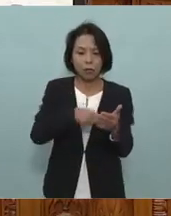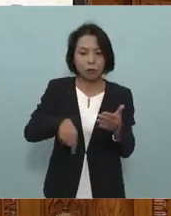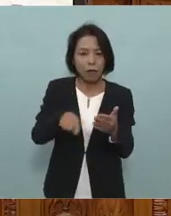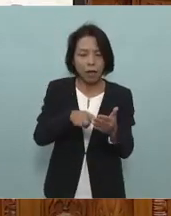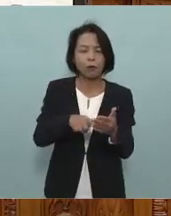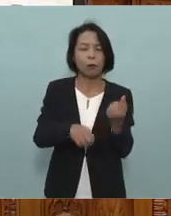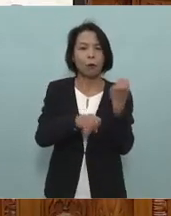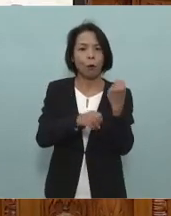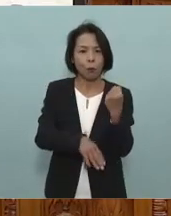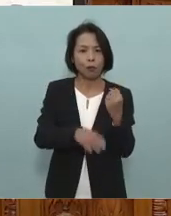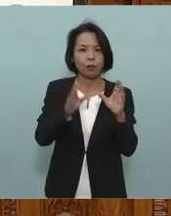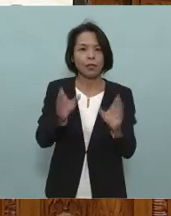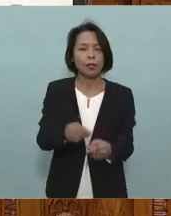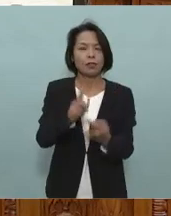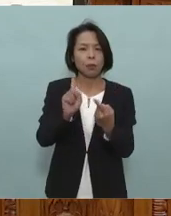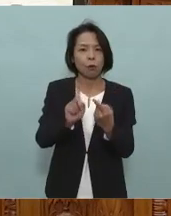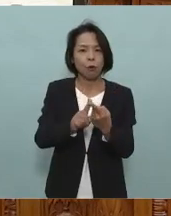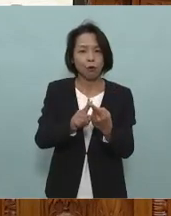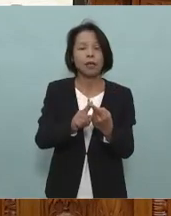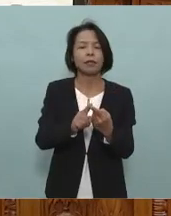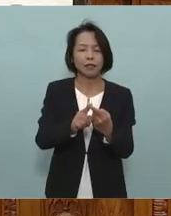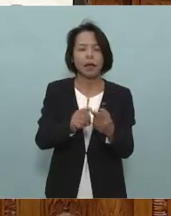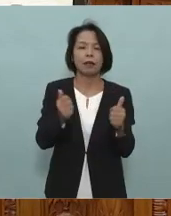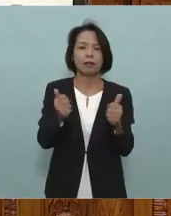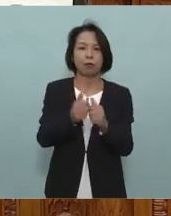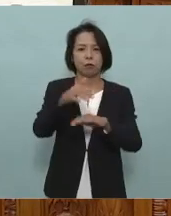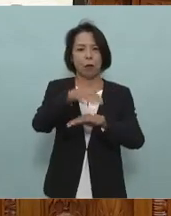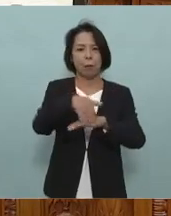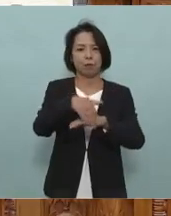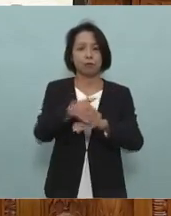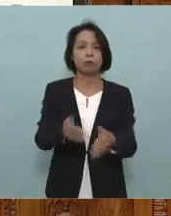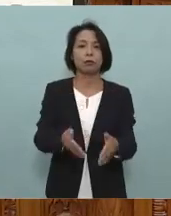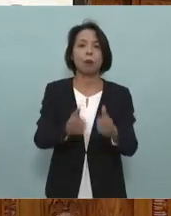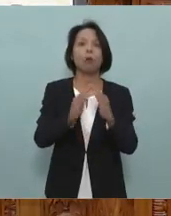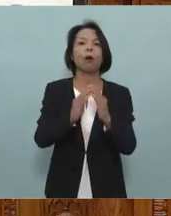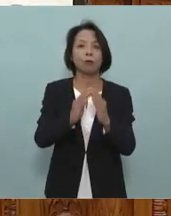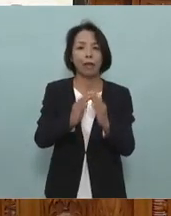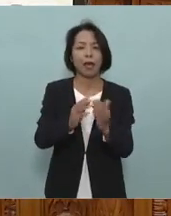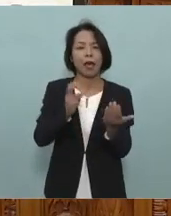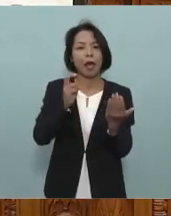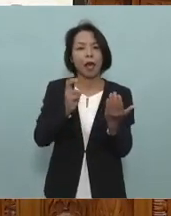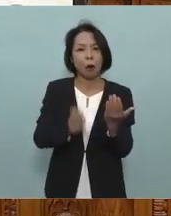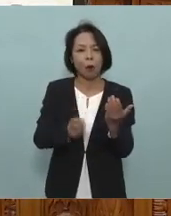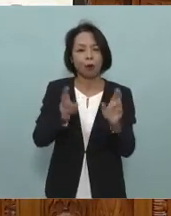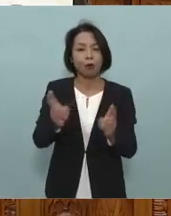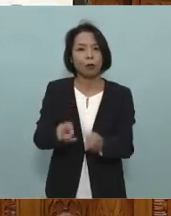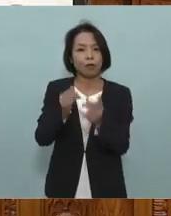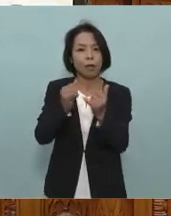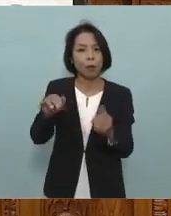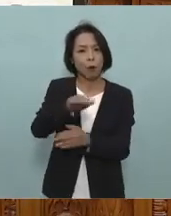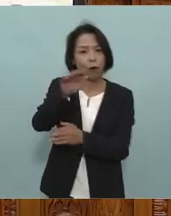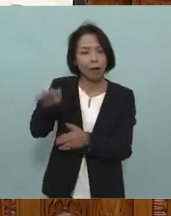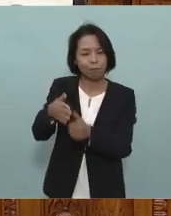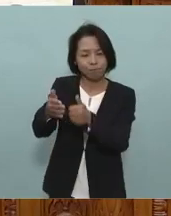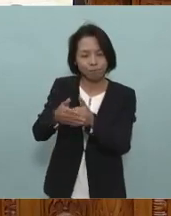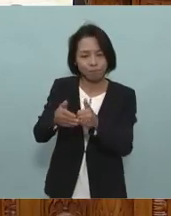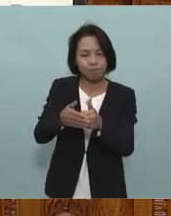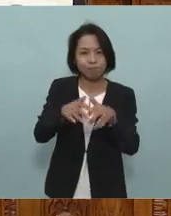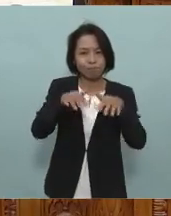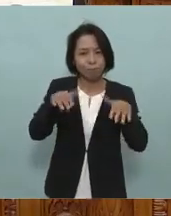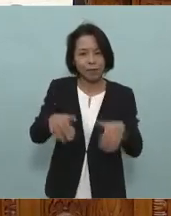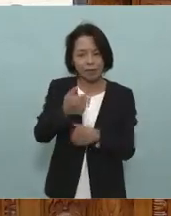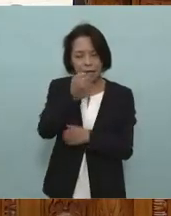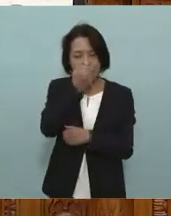踏まえ総合的な相談窓口を設け法律の専門家による支援体制を